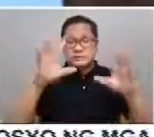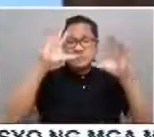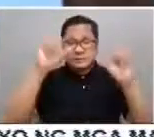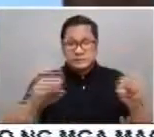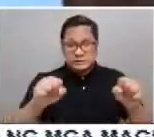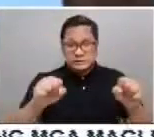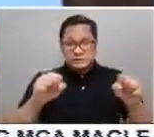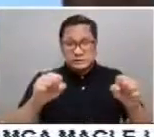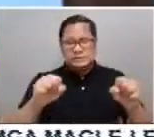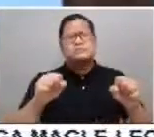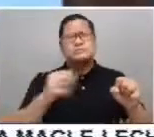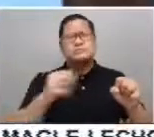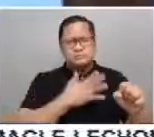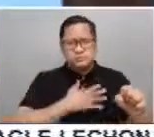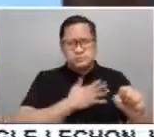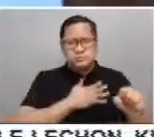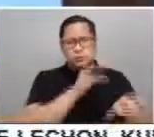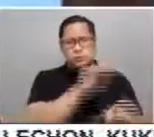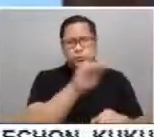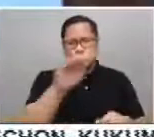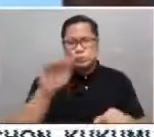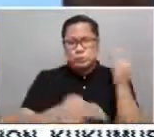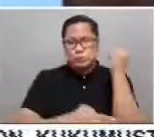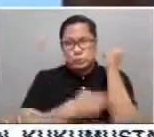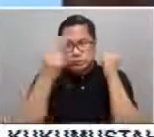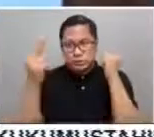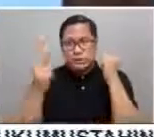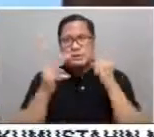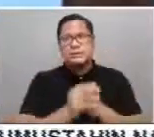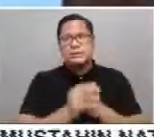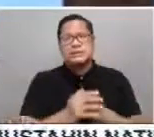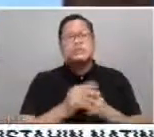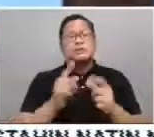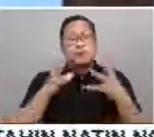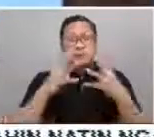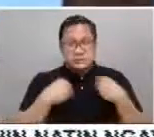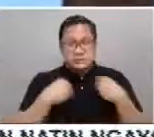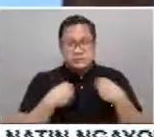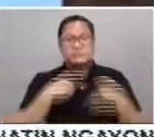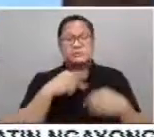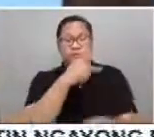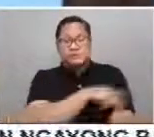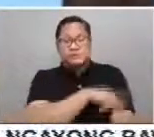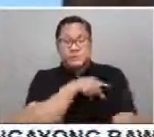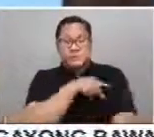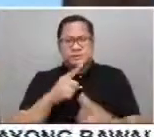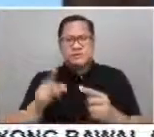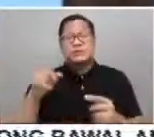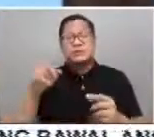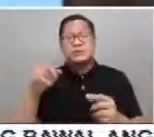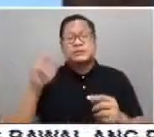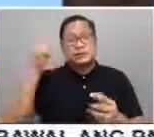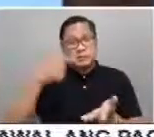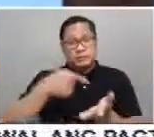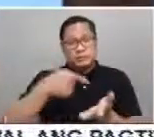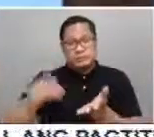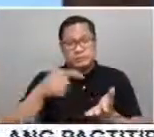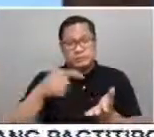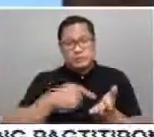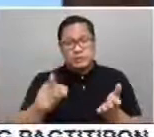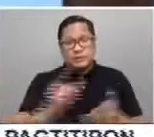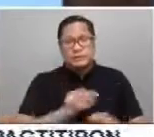totoo na sinabi na may tinanggap kami ng pera, you just bring him to him or bring